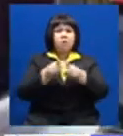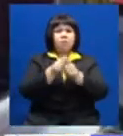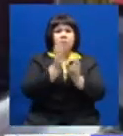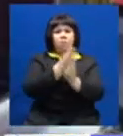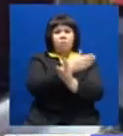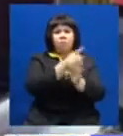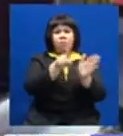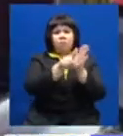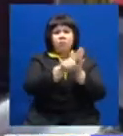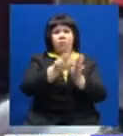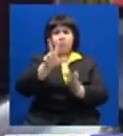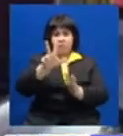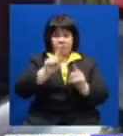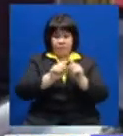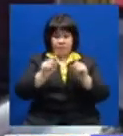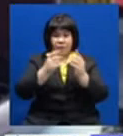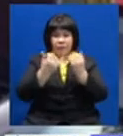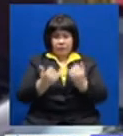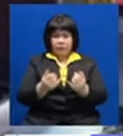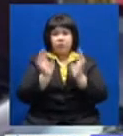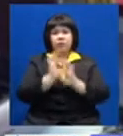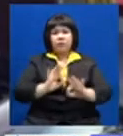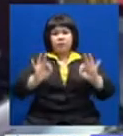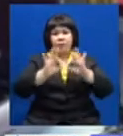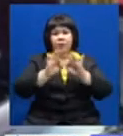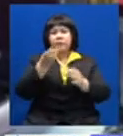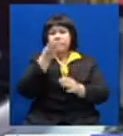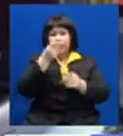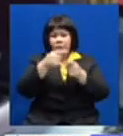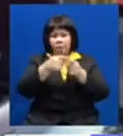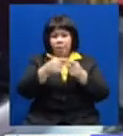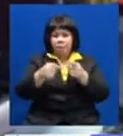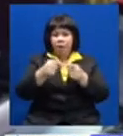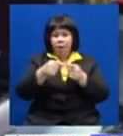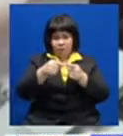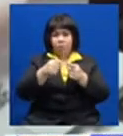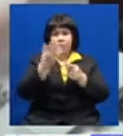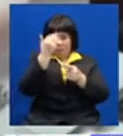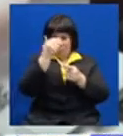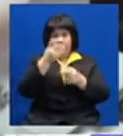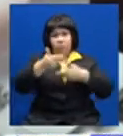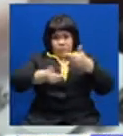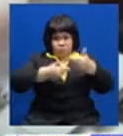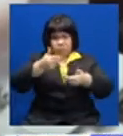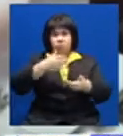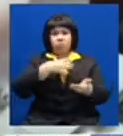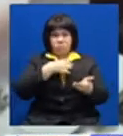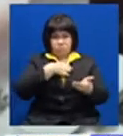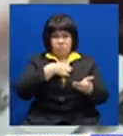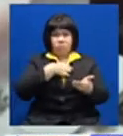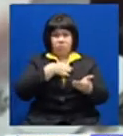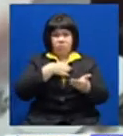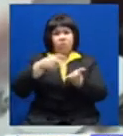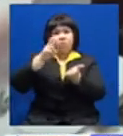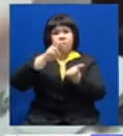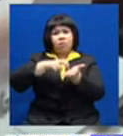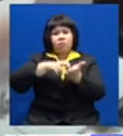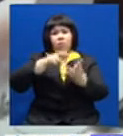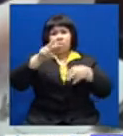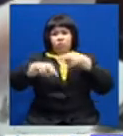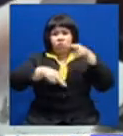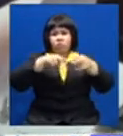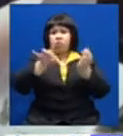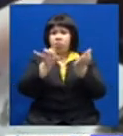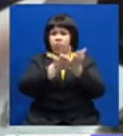3ครั้งแต่ครั้งนี้เน้นระบายปลายข้าวเอวัลเลิศเพราะว่าตลาดมีความต้องการและผ่านการรับรองการตรวจสอบ